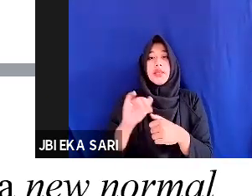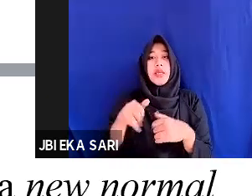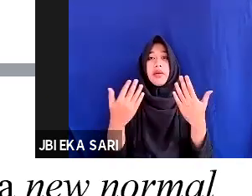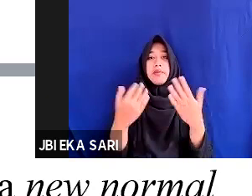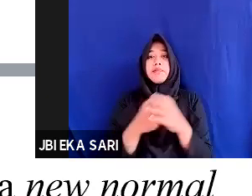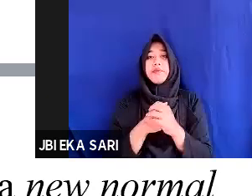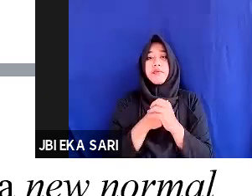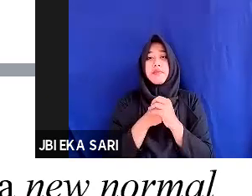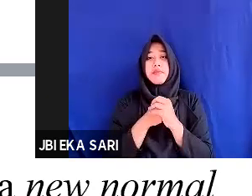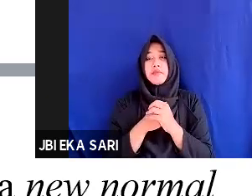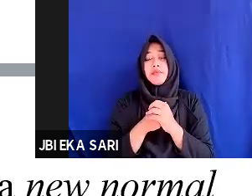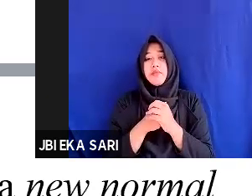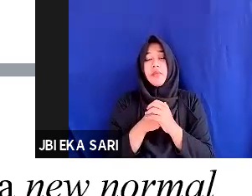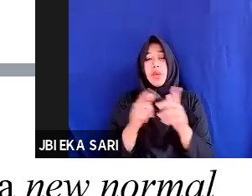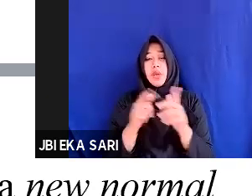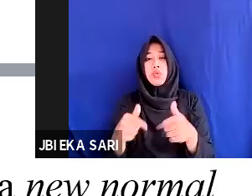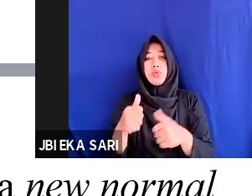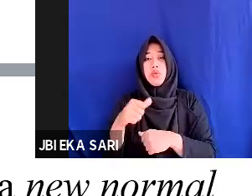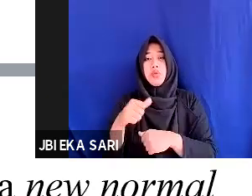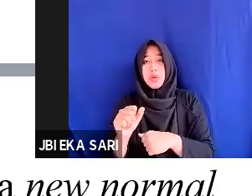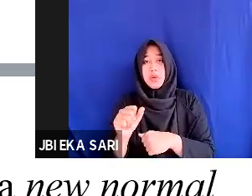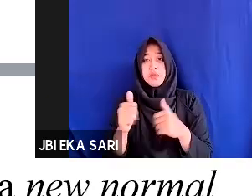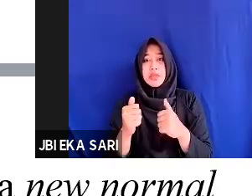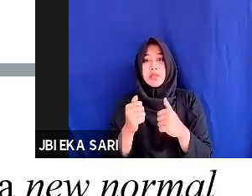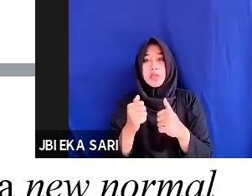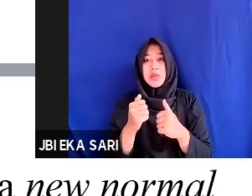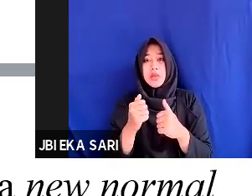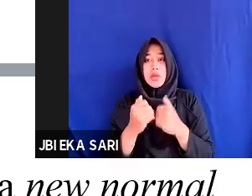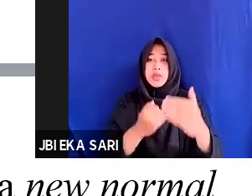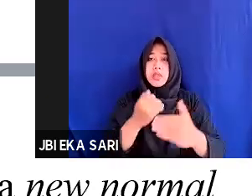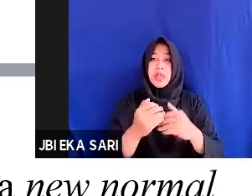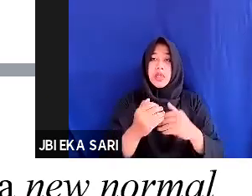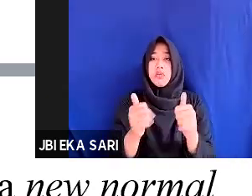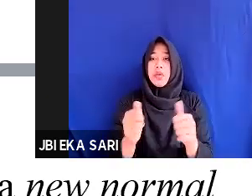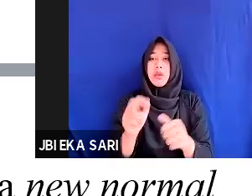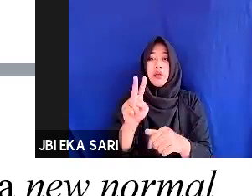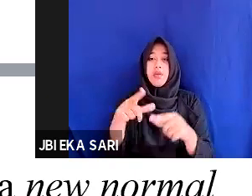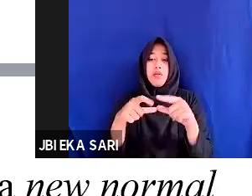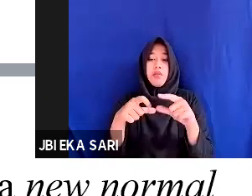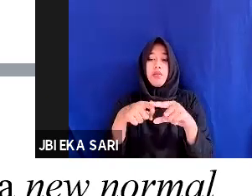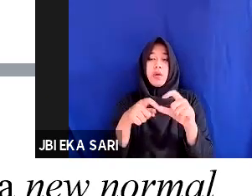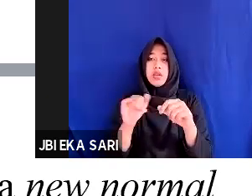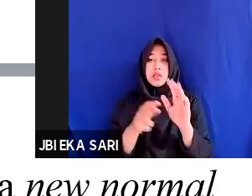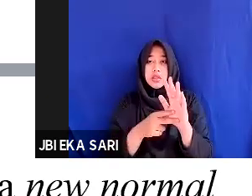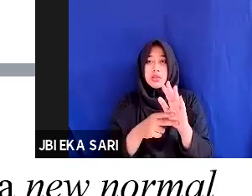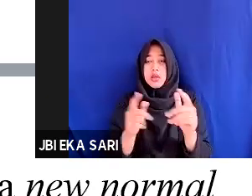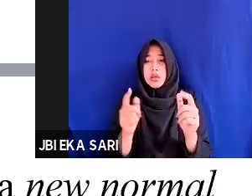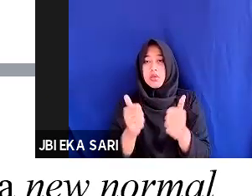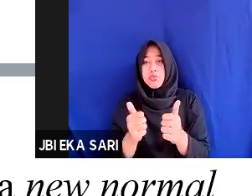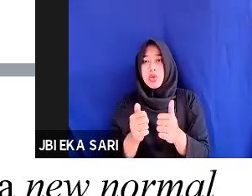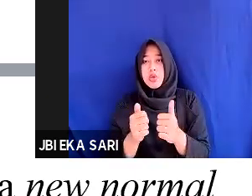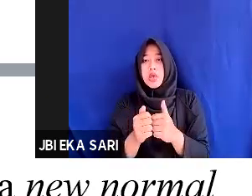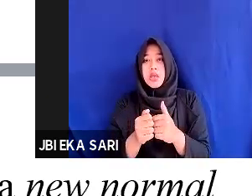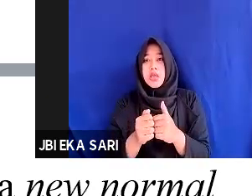hingga new normal berjalan dengan baik dan vaksin ditemukan. Stabilitas sistem keuangan terjaga dengan baik